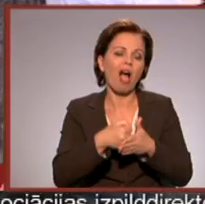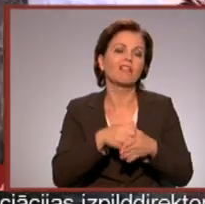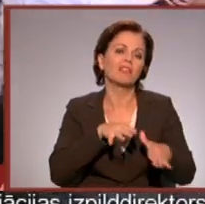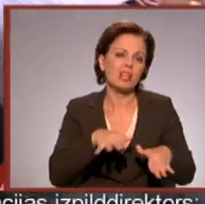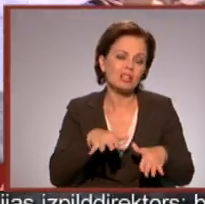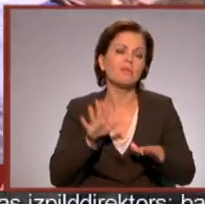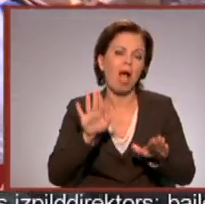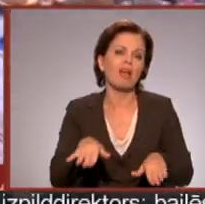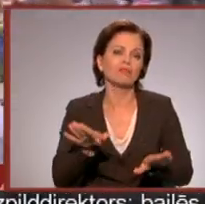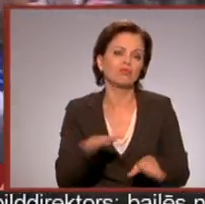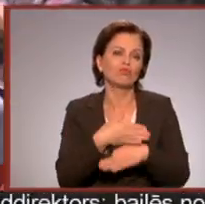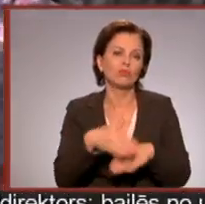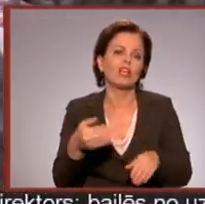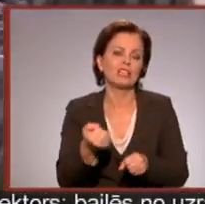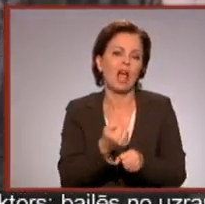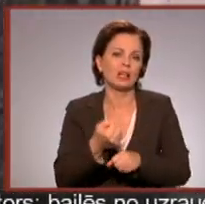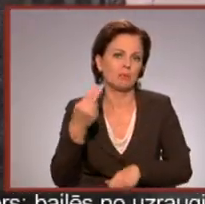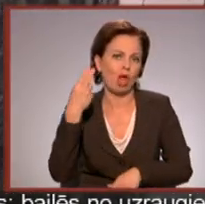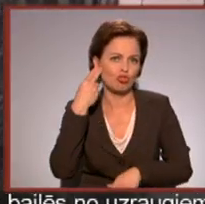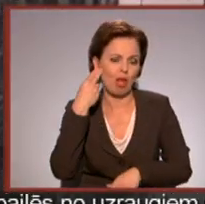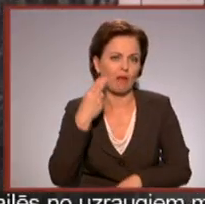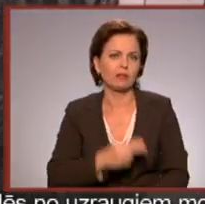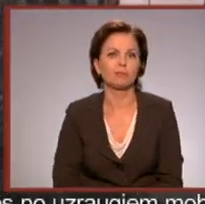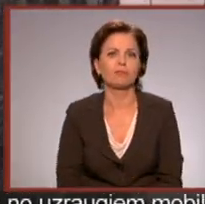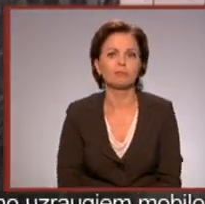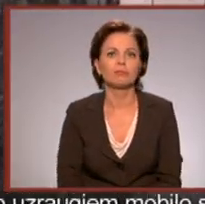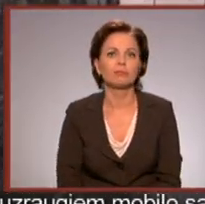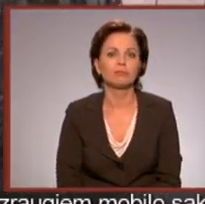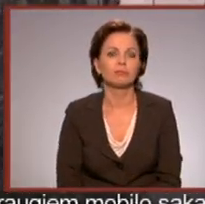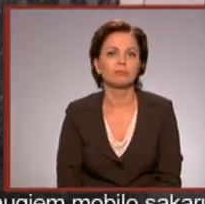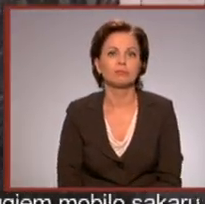pašnāvība. Lāsma Zute, Vitālijs Duda, Renoks, Latgales reģionālā televīzija.